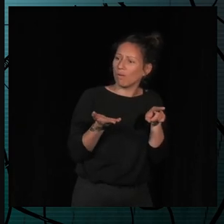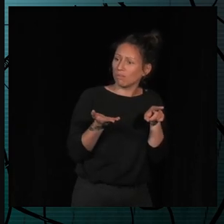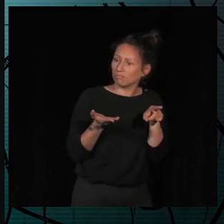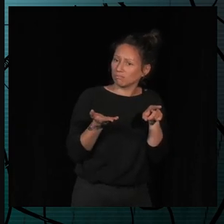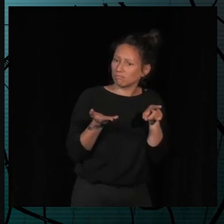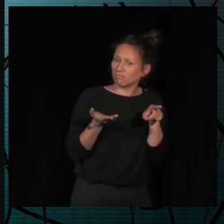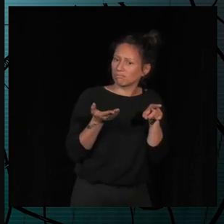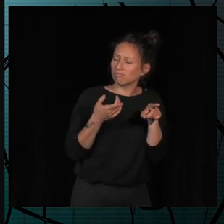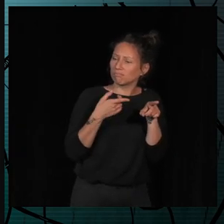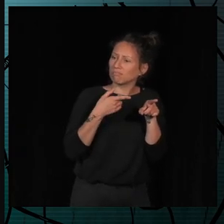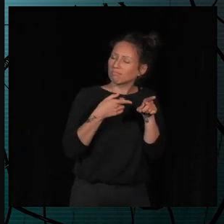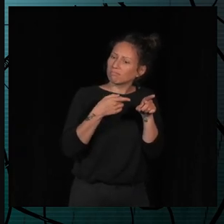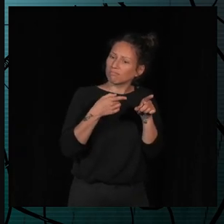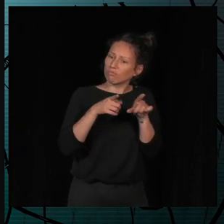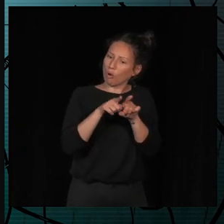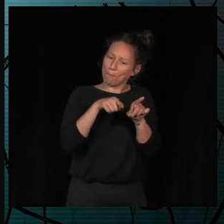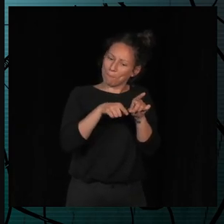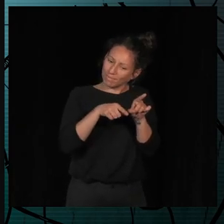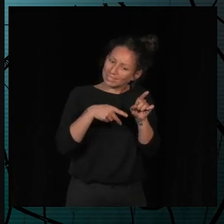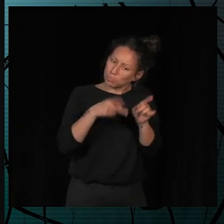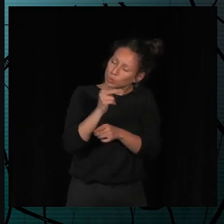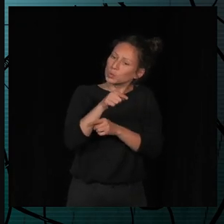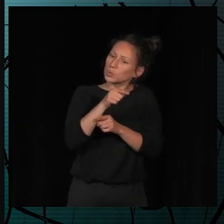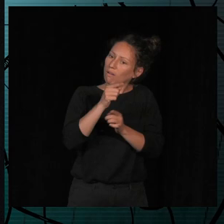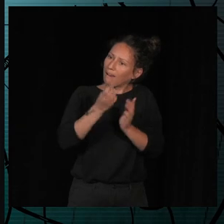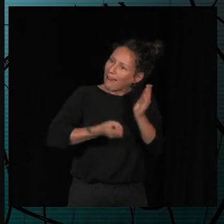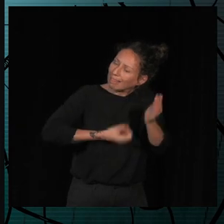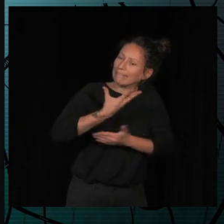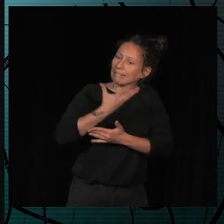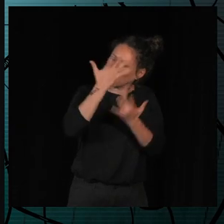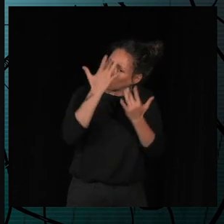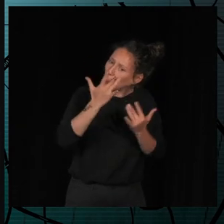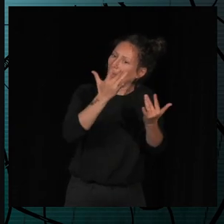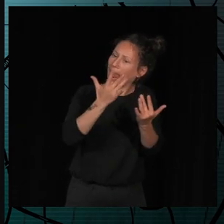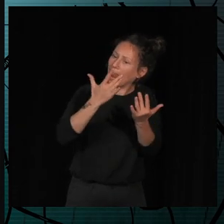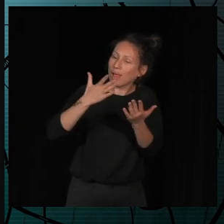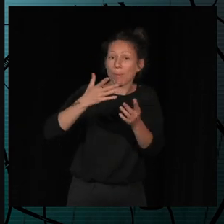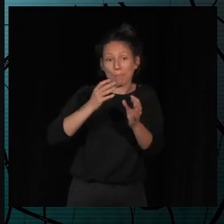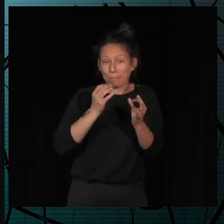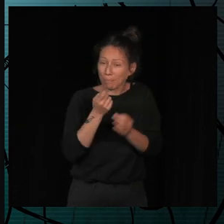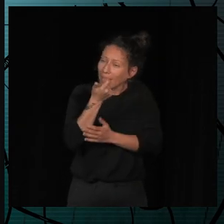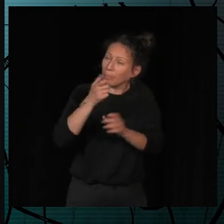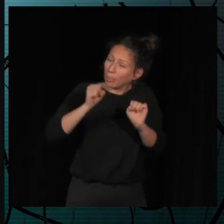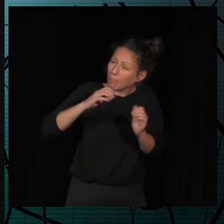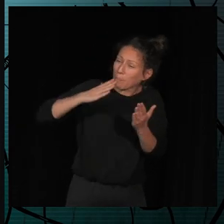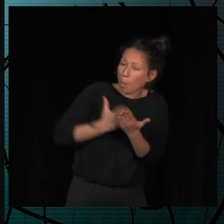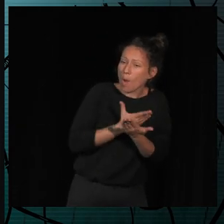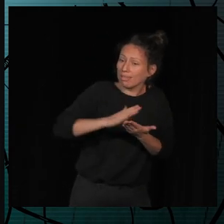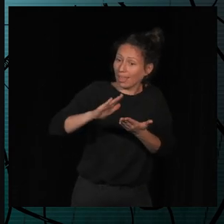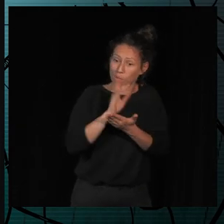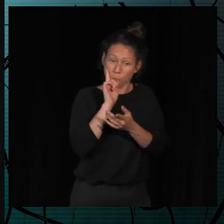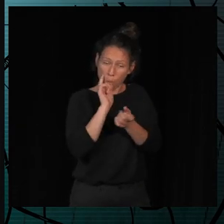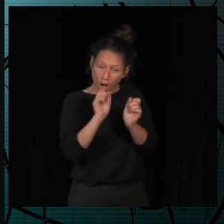pratique quelque part artistique et culturelle voire poétique dans notre rapport aux images enfin je peux jouer avec les